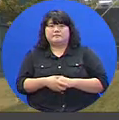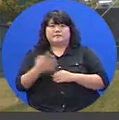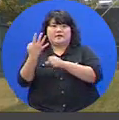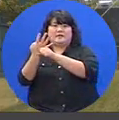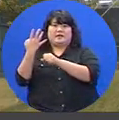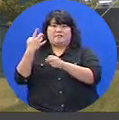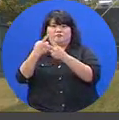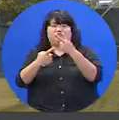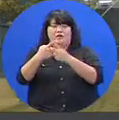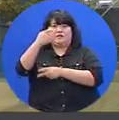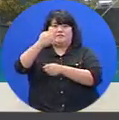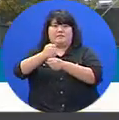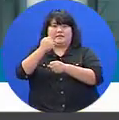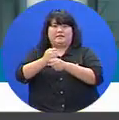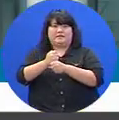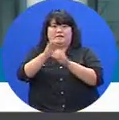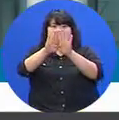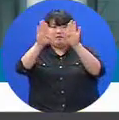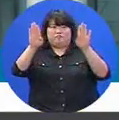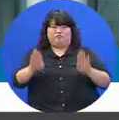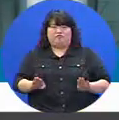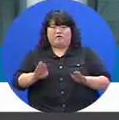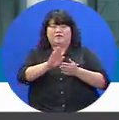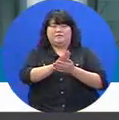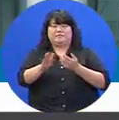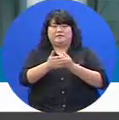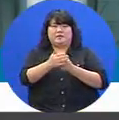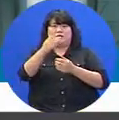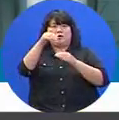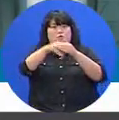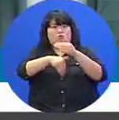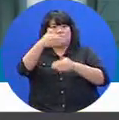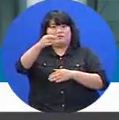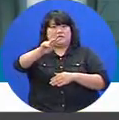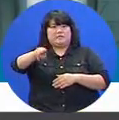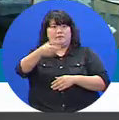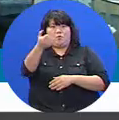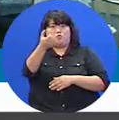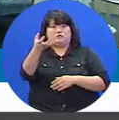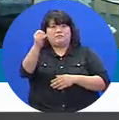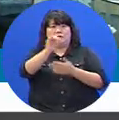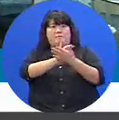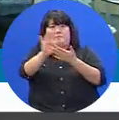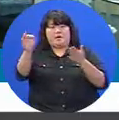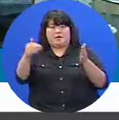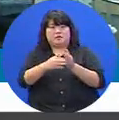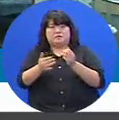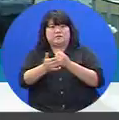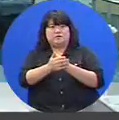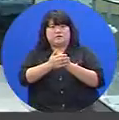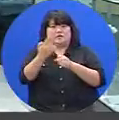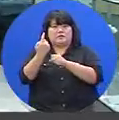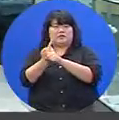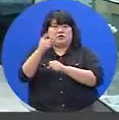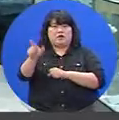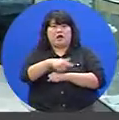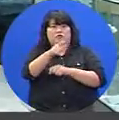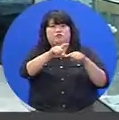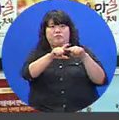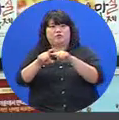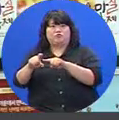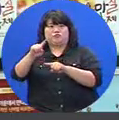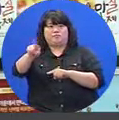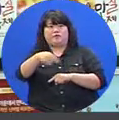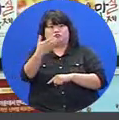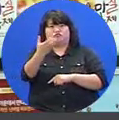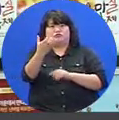4년 전 부안군이 만든 청자 박물관입니다. 공사비만 250억 원이 들었지만 지난해 하루 평균 이용객은